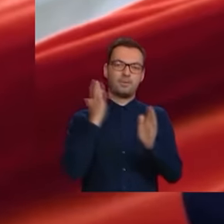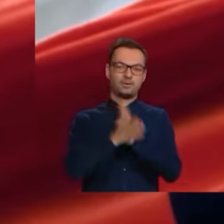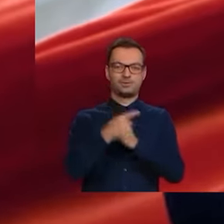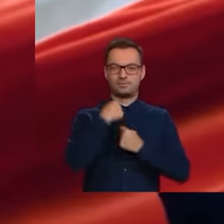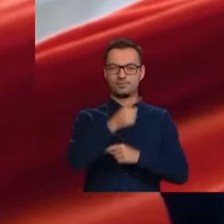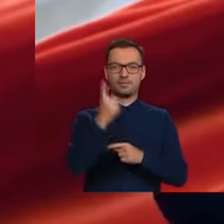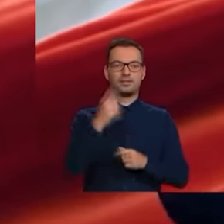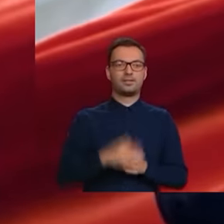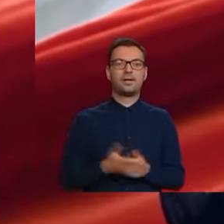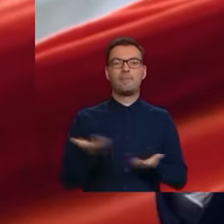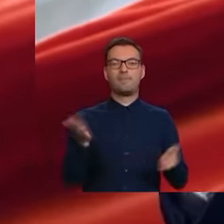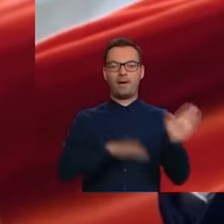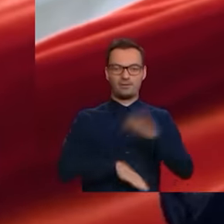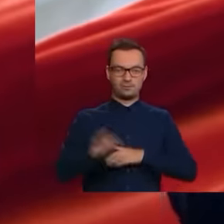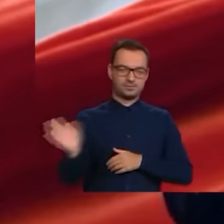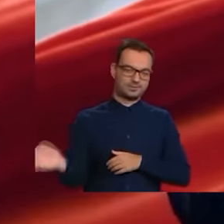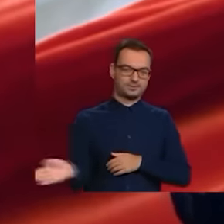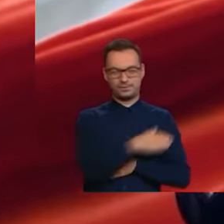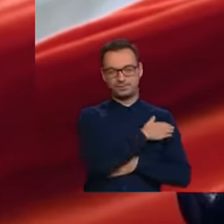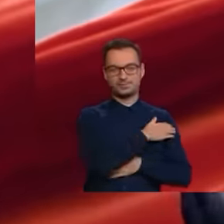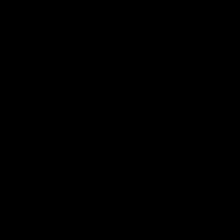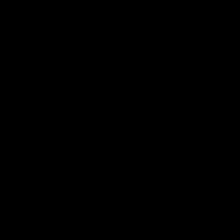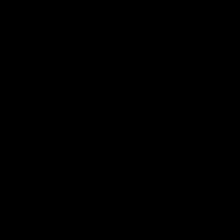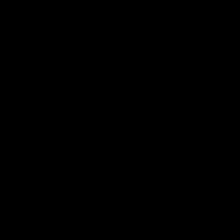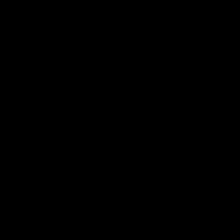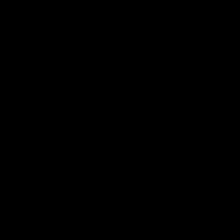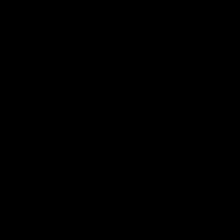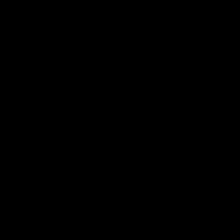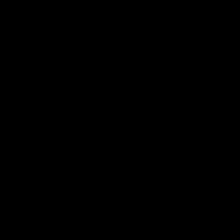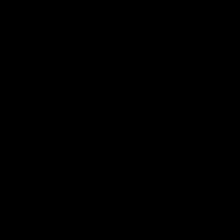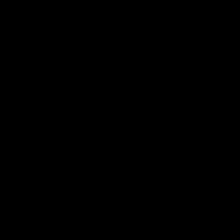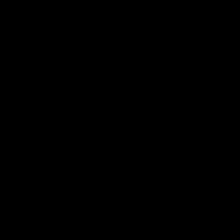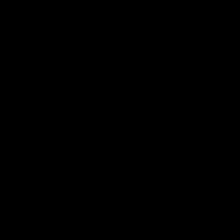przesłanie. Pakujcie kuwety. Pakujcie kuwety.